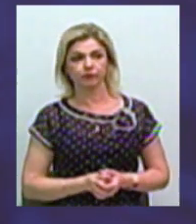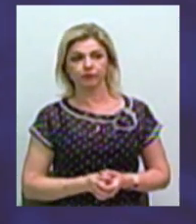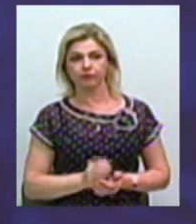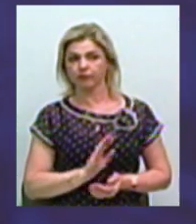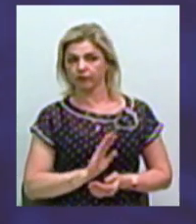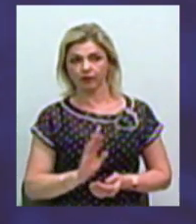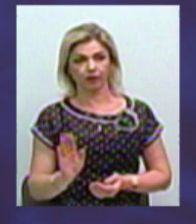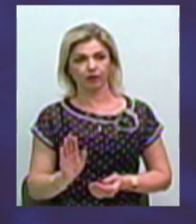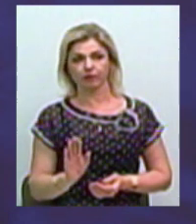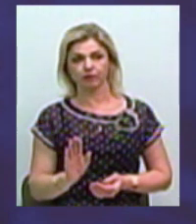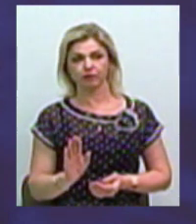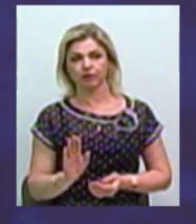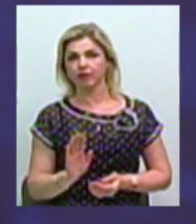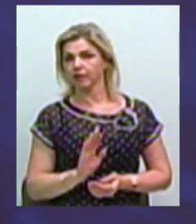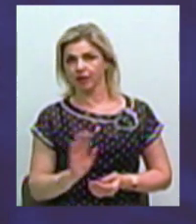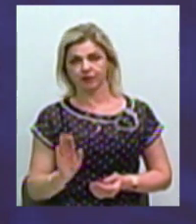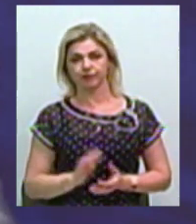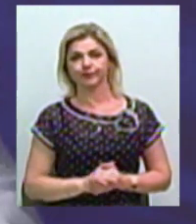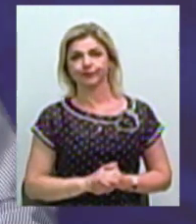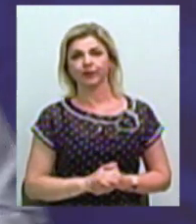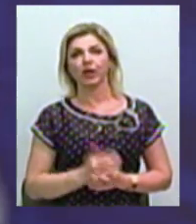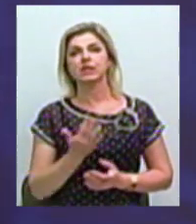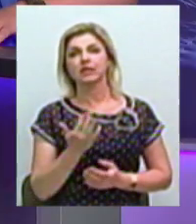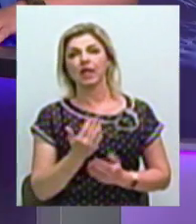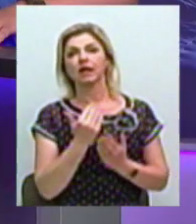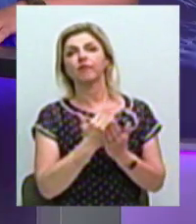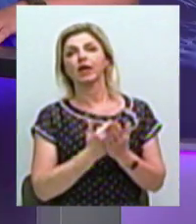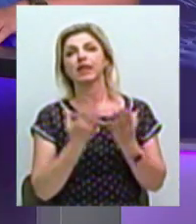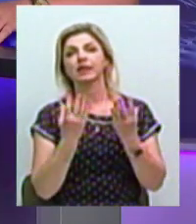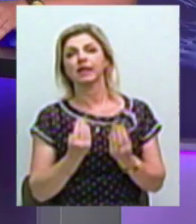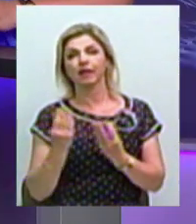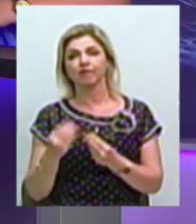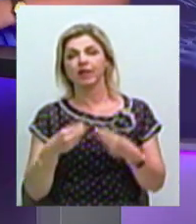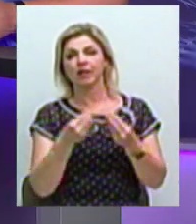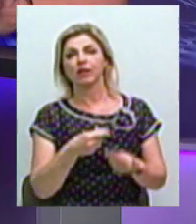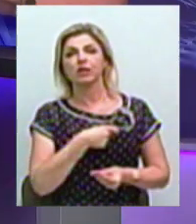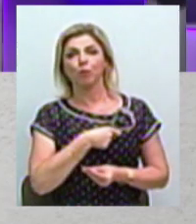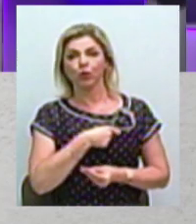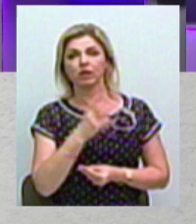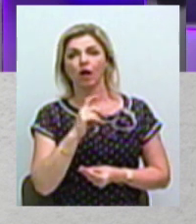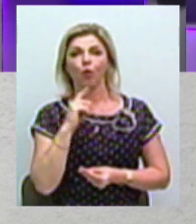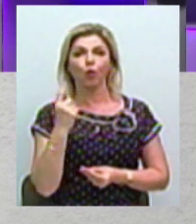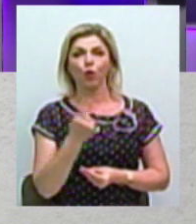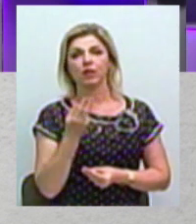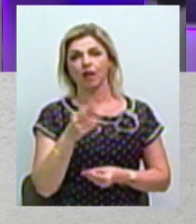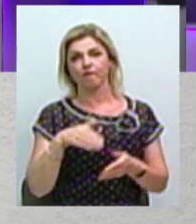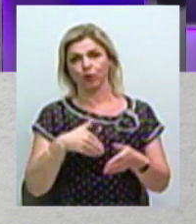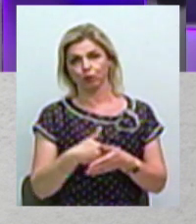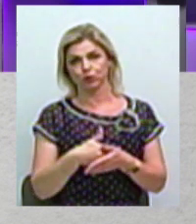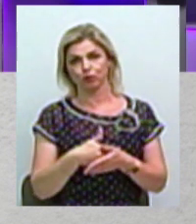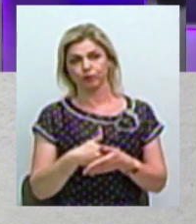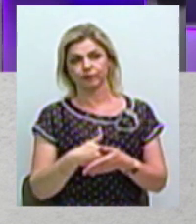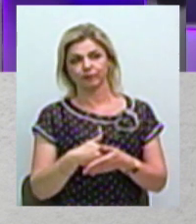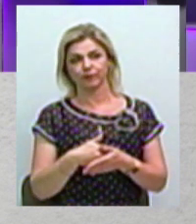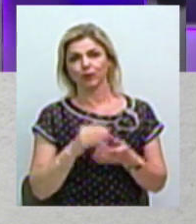Ні, на теперішній час ні. Скільки календарних днів дається народному депутату на рік для відпустки?